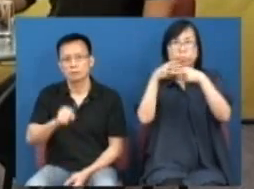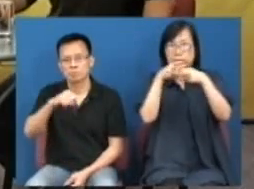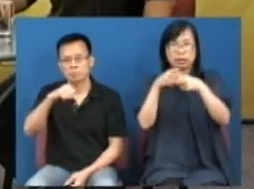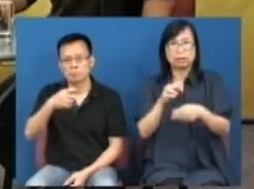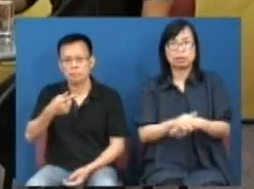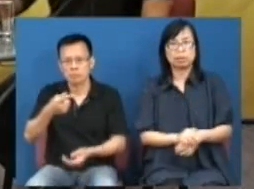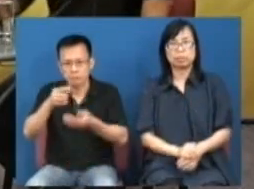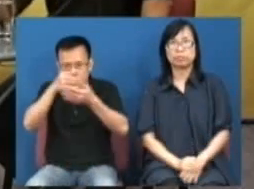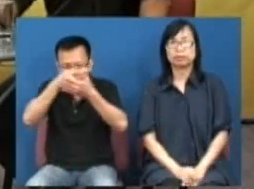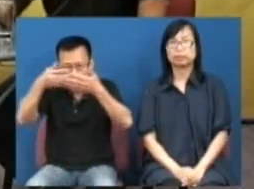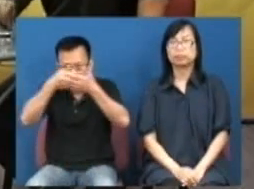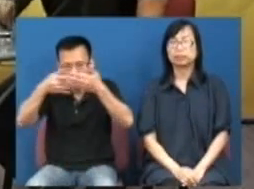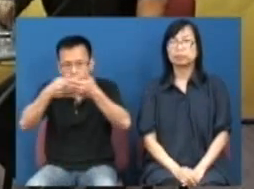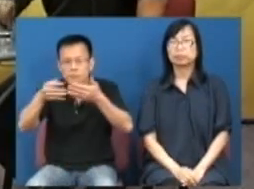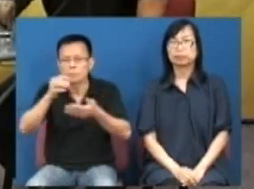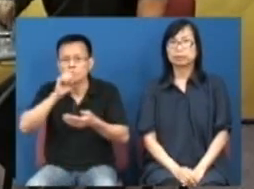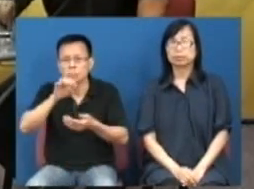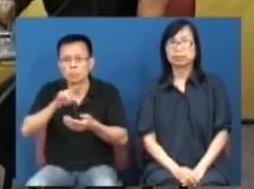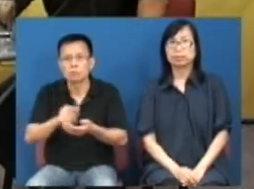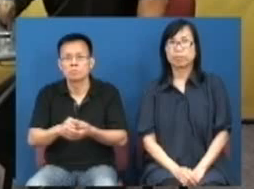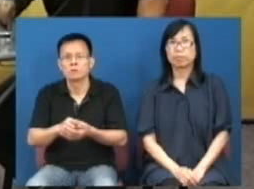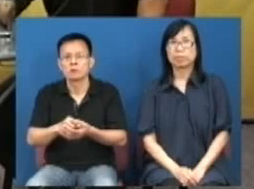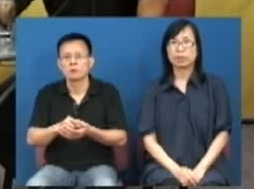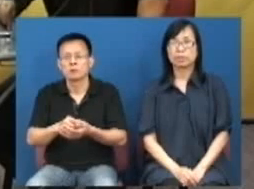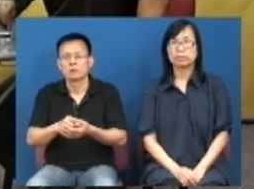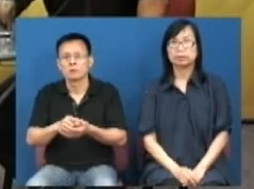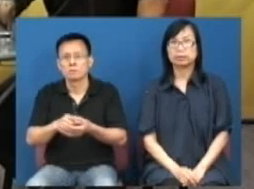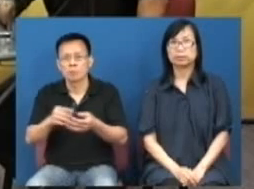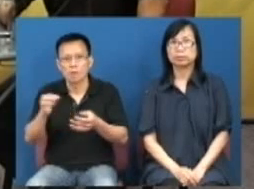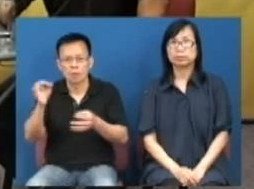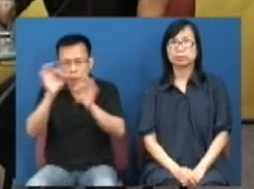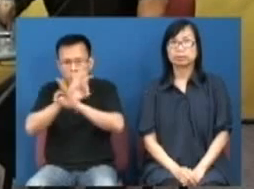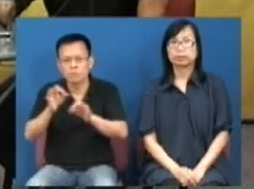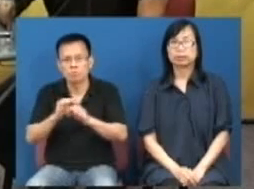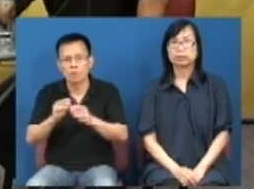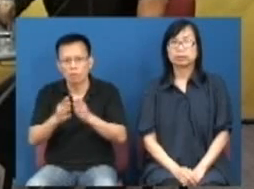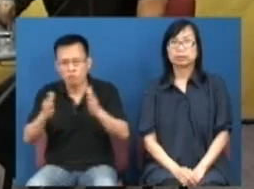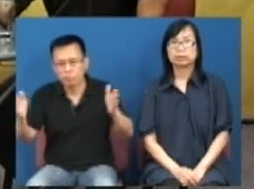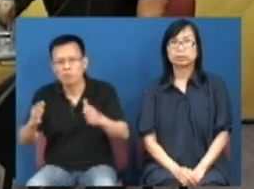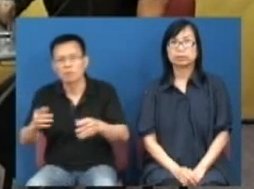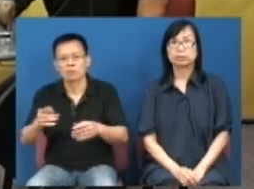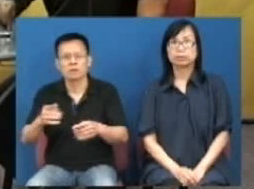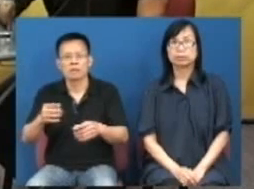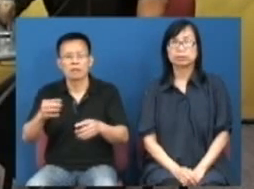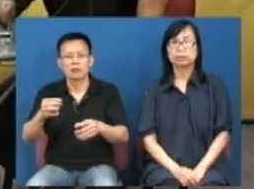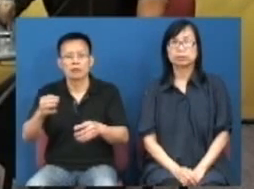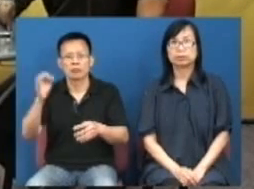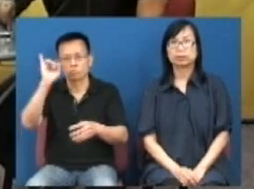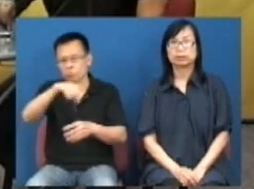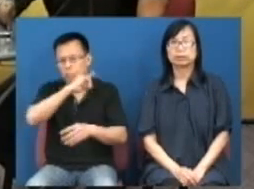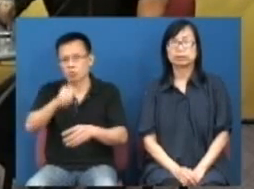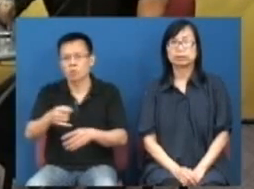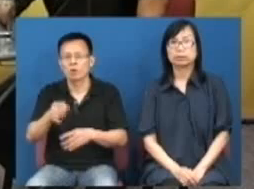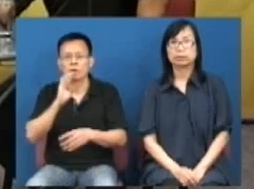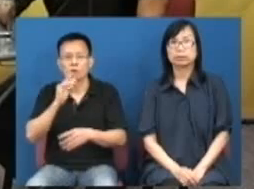片㗎啦。 文字嘅報導咧，頭先你講你以為佢有好多嘅寬限，成日都唔係嘅，佢都提醒頭先我讀一段都話啦，如